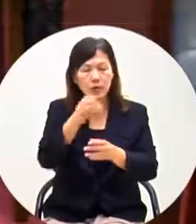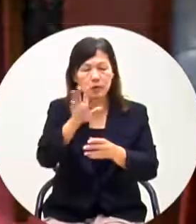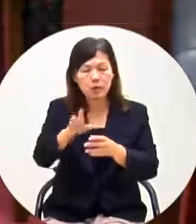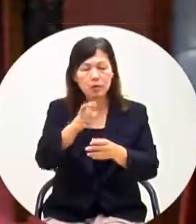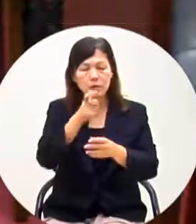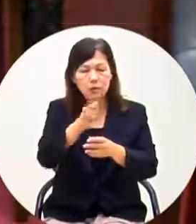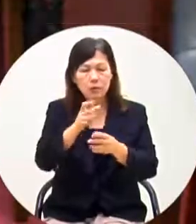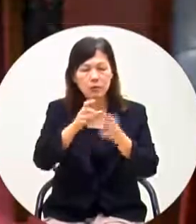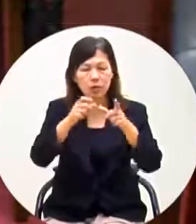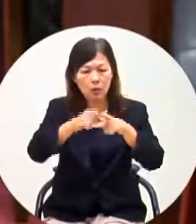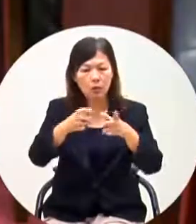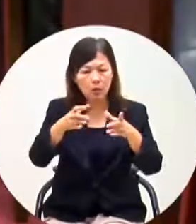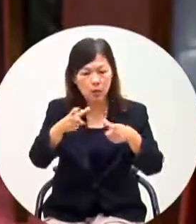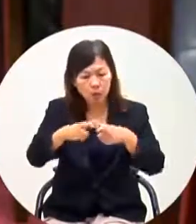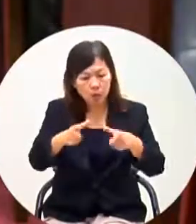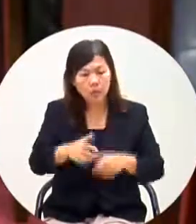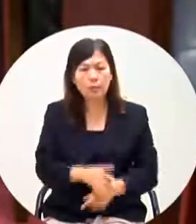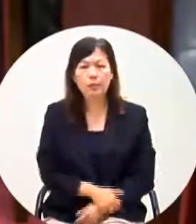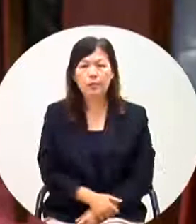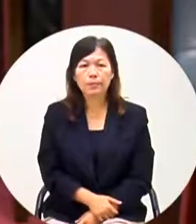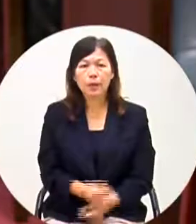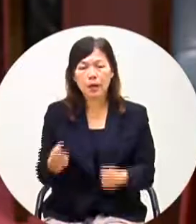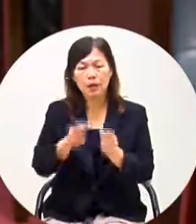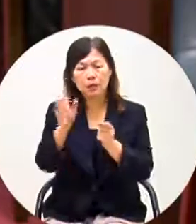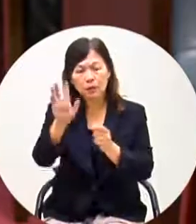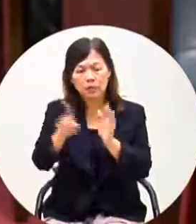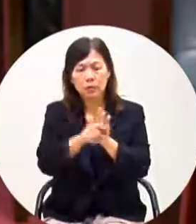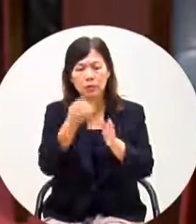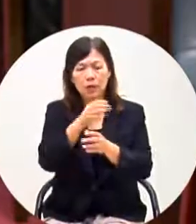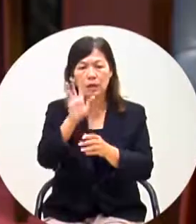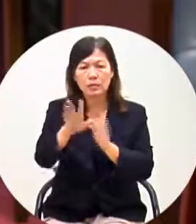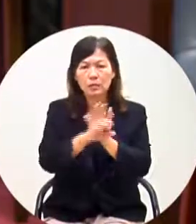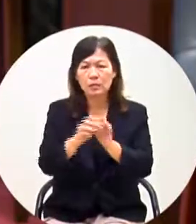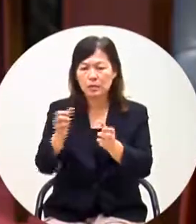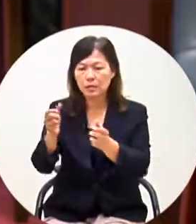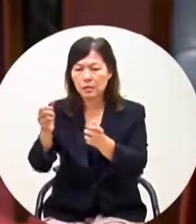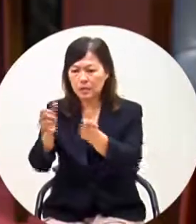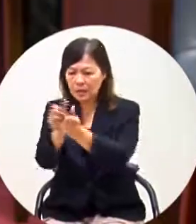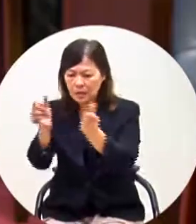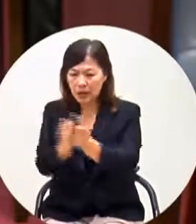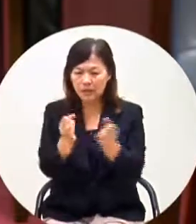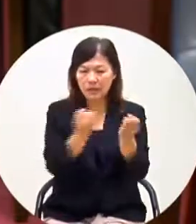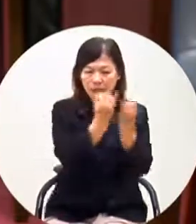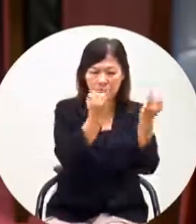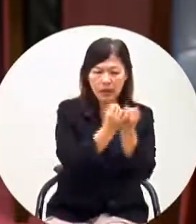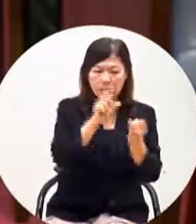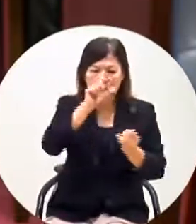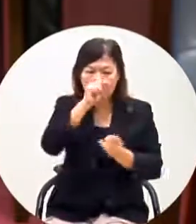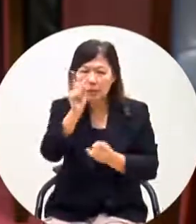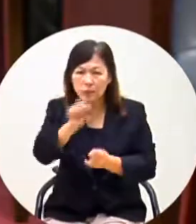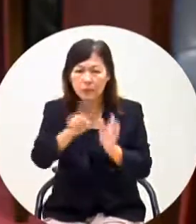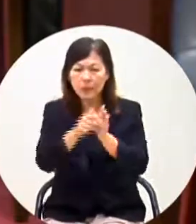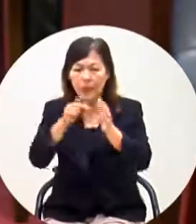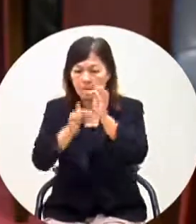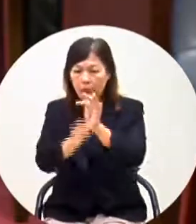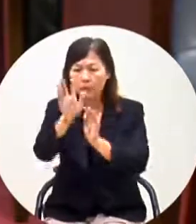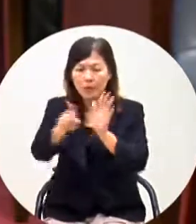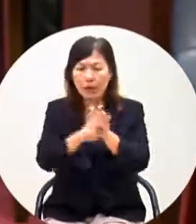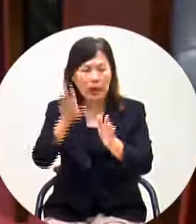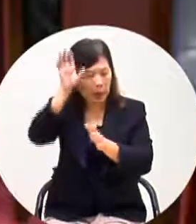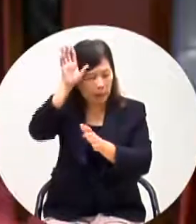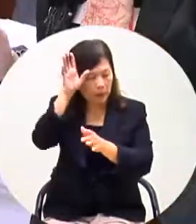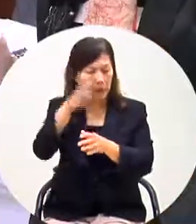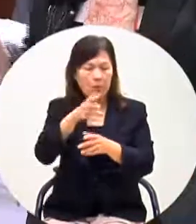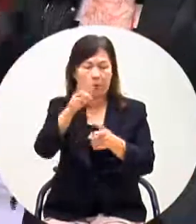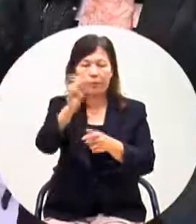啦，什么叫男性的性征、女性的性征？这个一定是有一个标准嘛，不可能乱讲嘛，不可能说有侯姐她